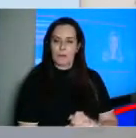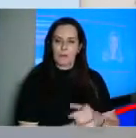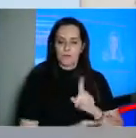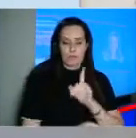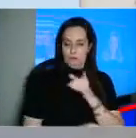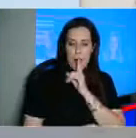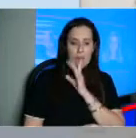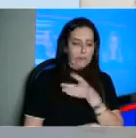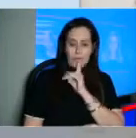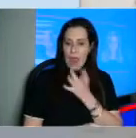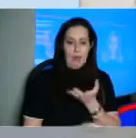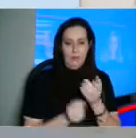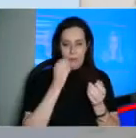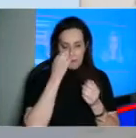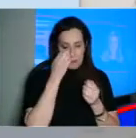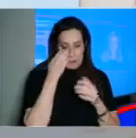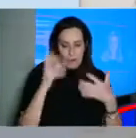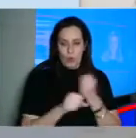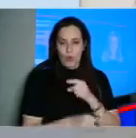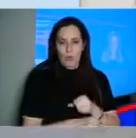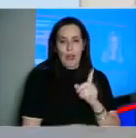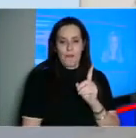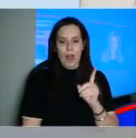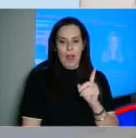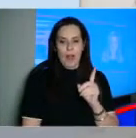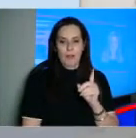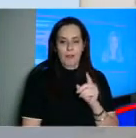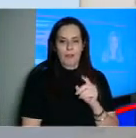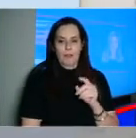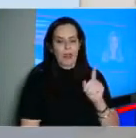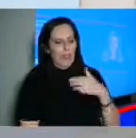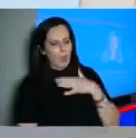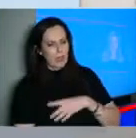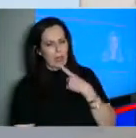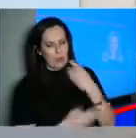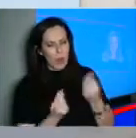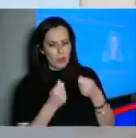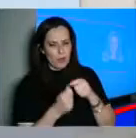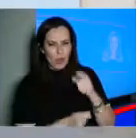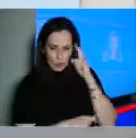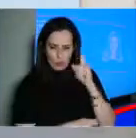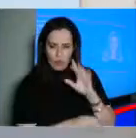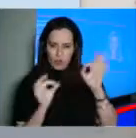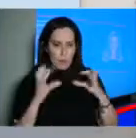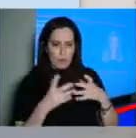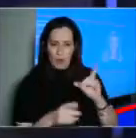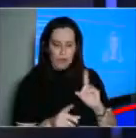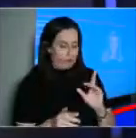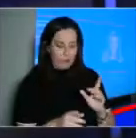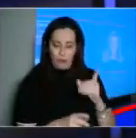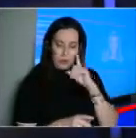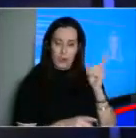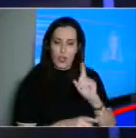מספיק, לא מספיק מהמפלגות עושות את זה, אבל אני רוצה להגיד משהו בעניין הזה, אני חושב שאף מפלגה לא שמה, אני חושב